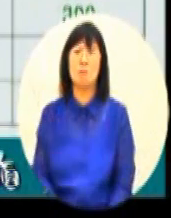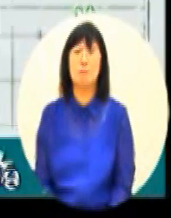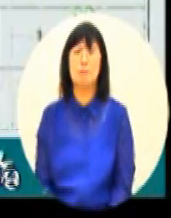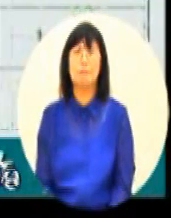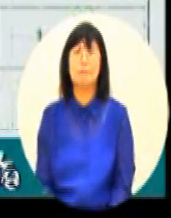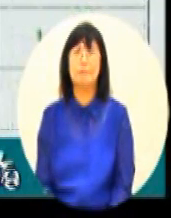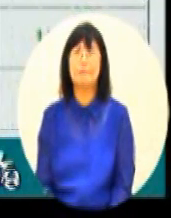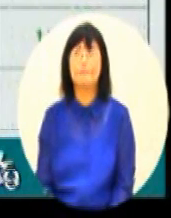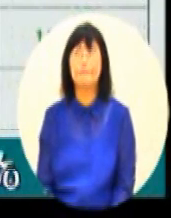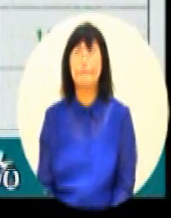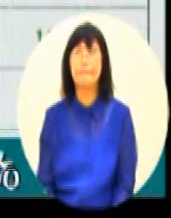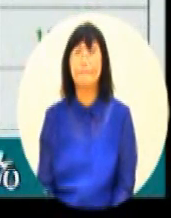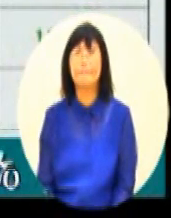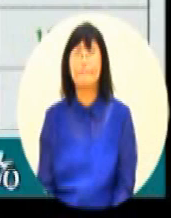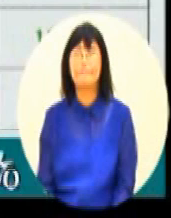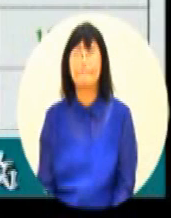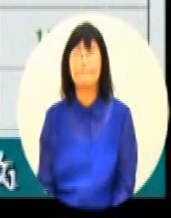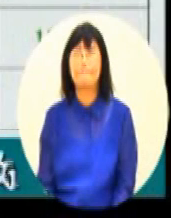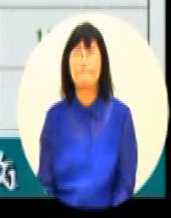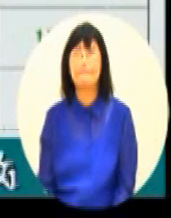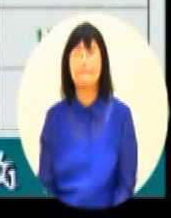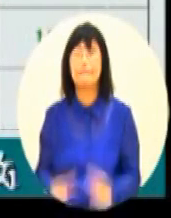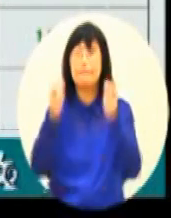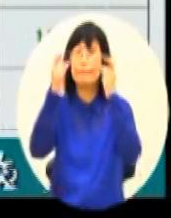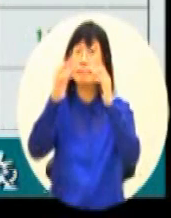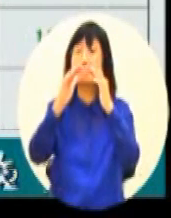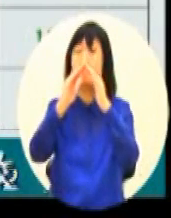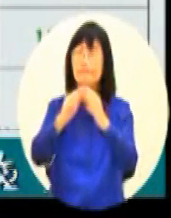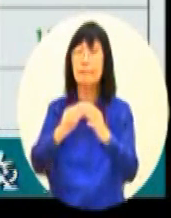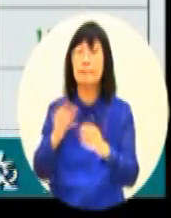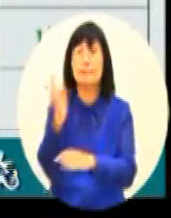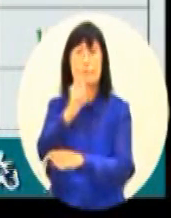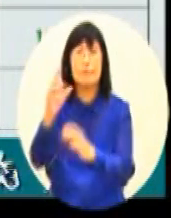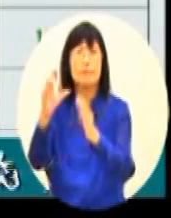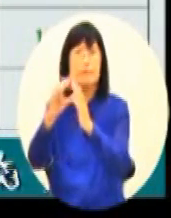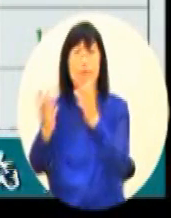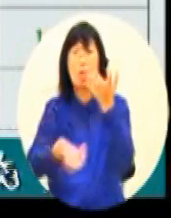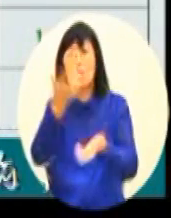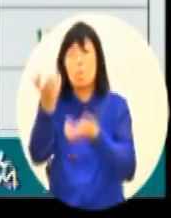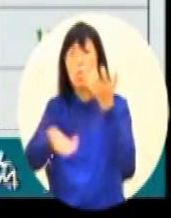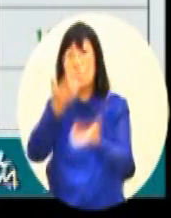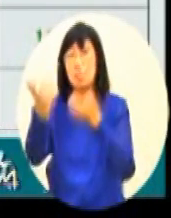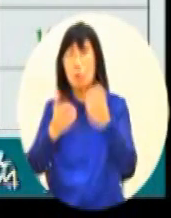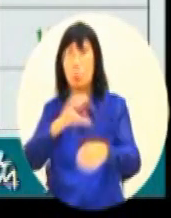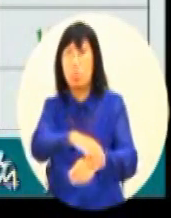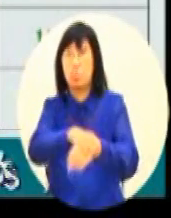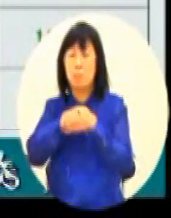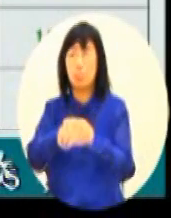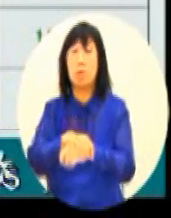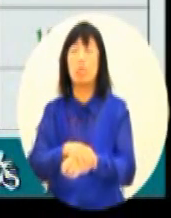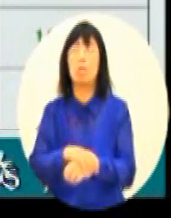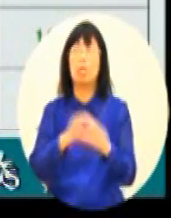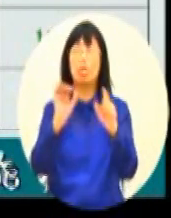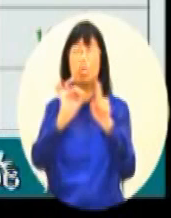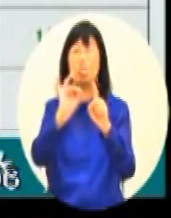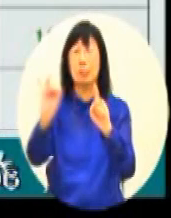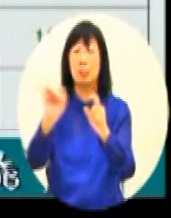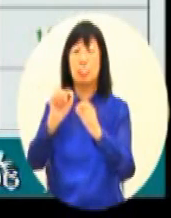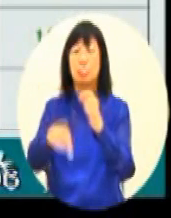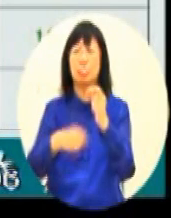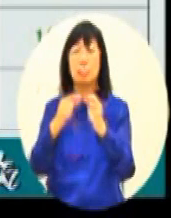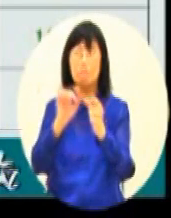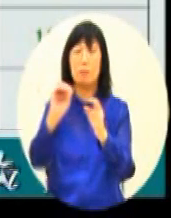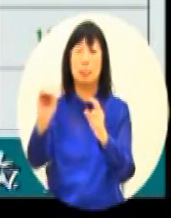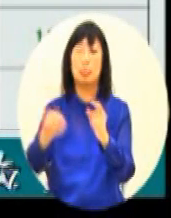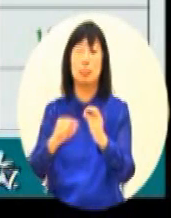来，再看。啊、哦，高雄市消防局火灾救案件，火警出动是这样，100年是这样，救护车出动是